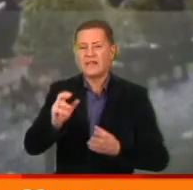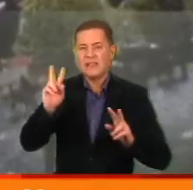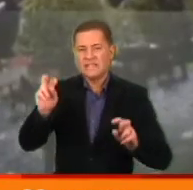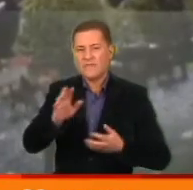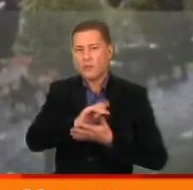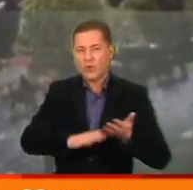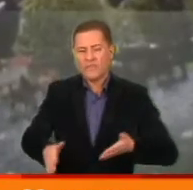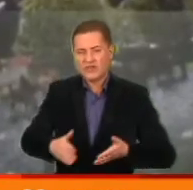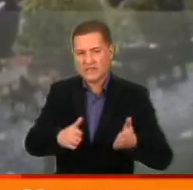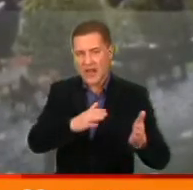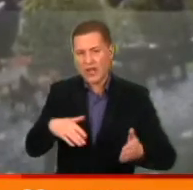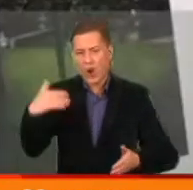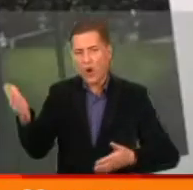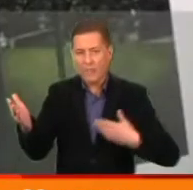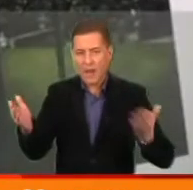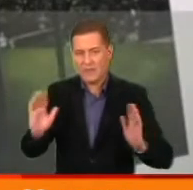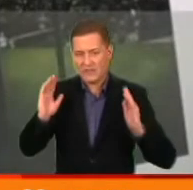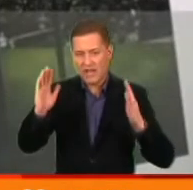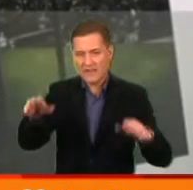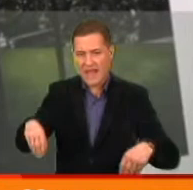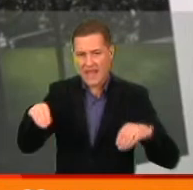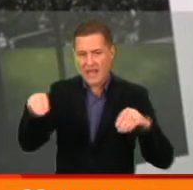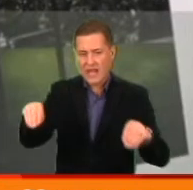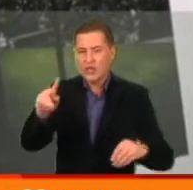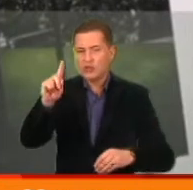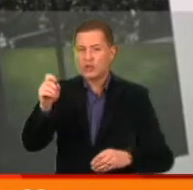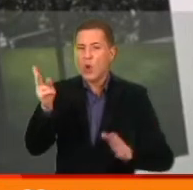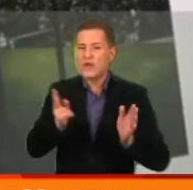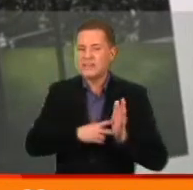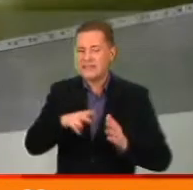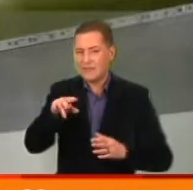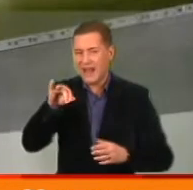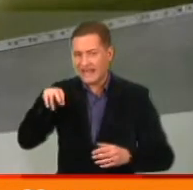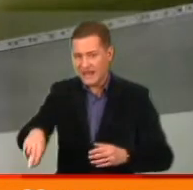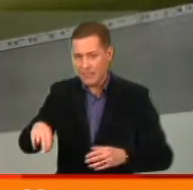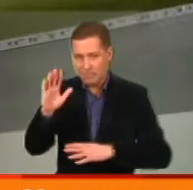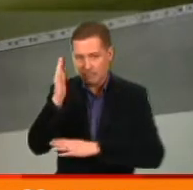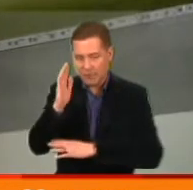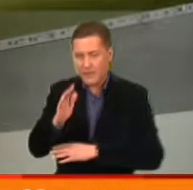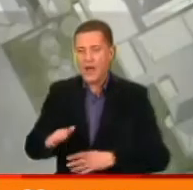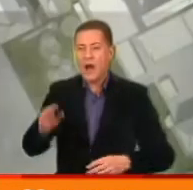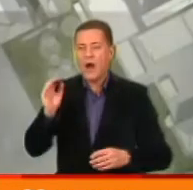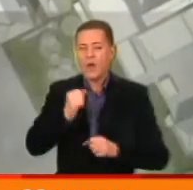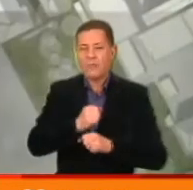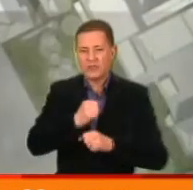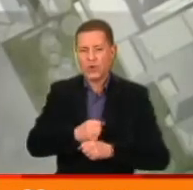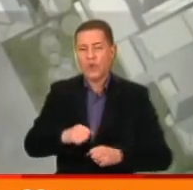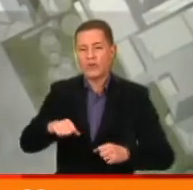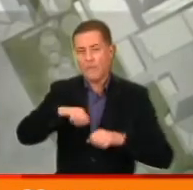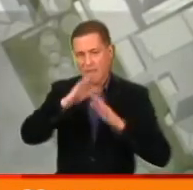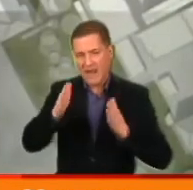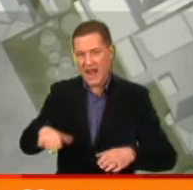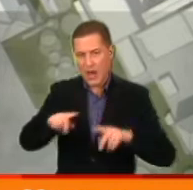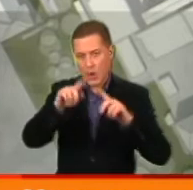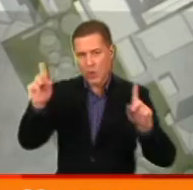У Бабіч алеї висадять 107 лип, а там, де зараз розташований квітковий годинник, облаштують меморіальну стелу.